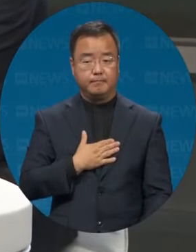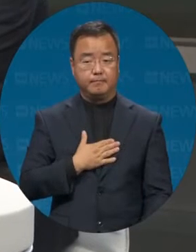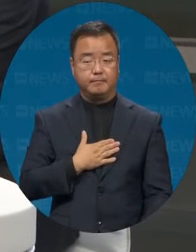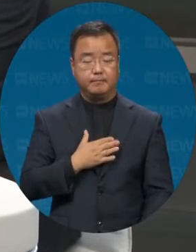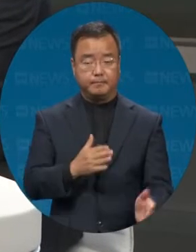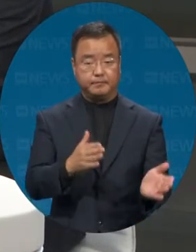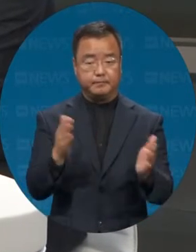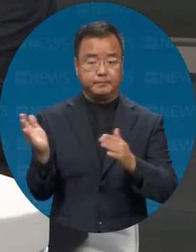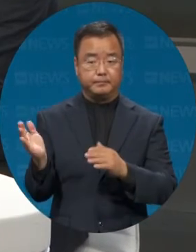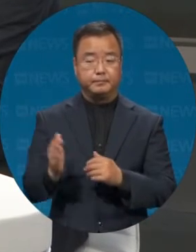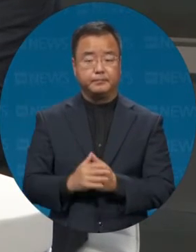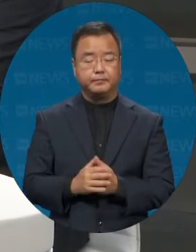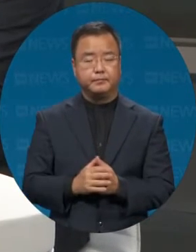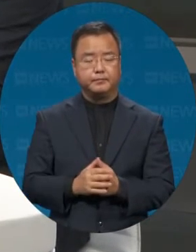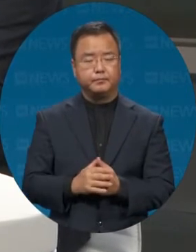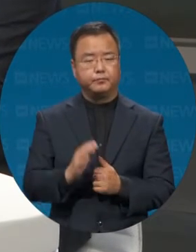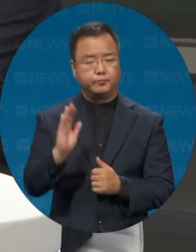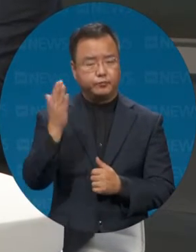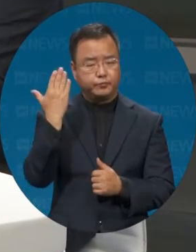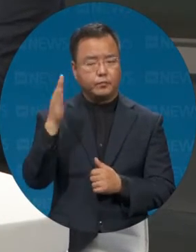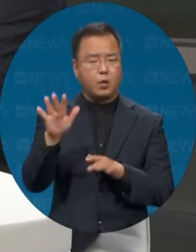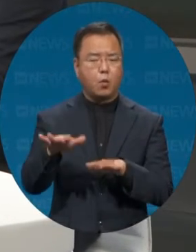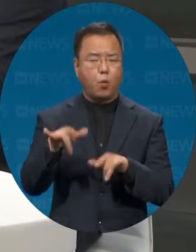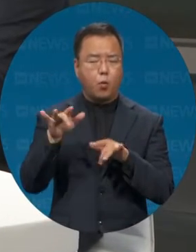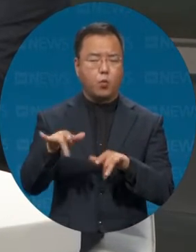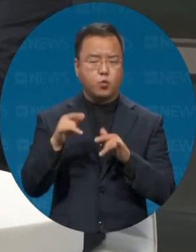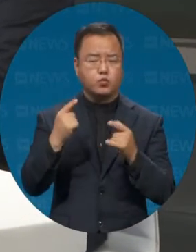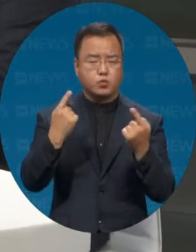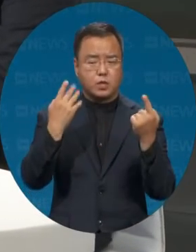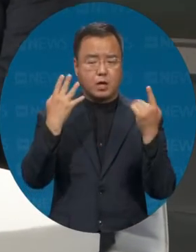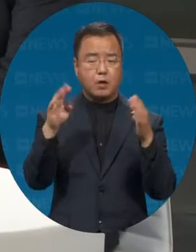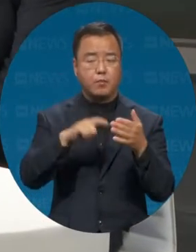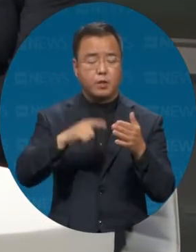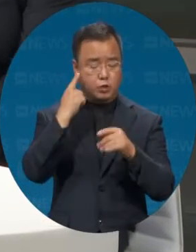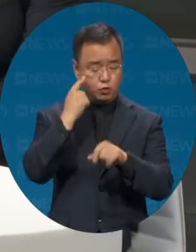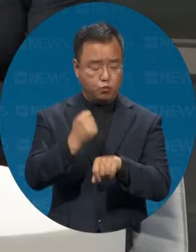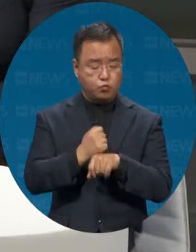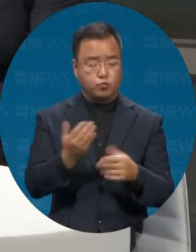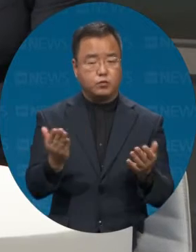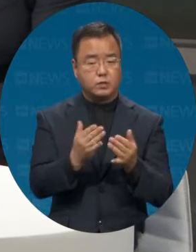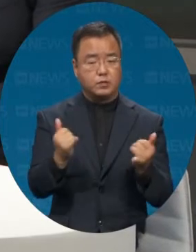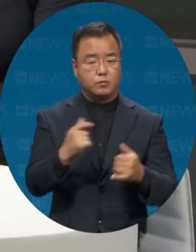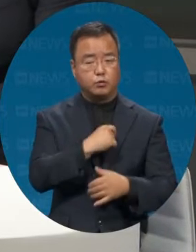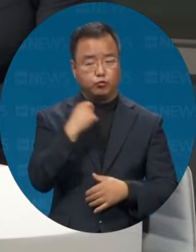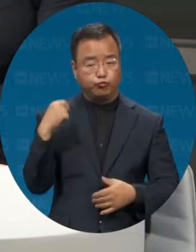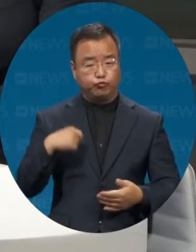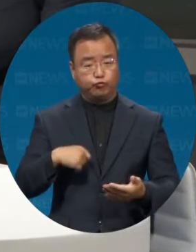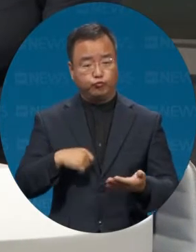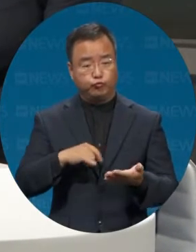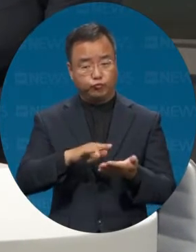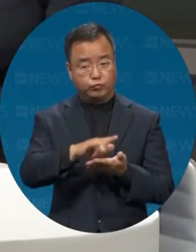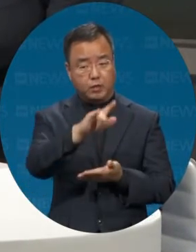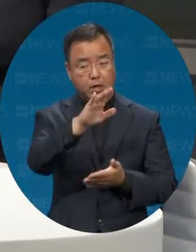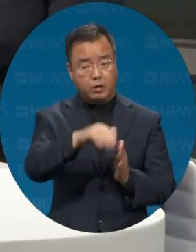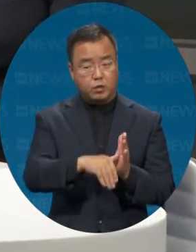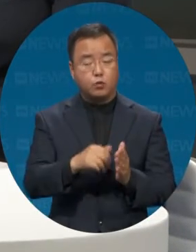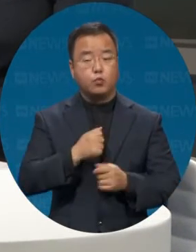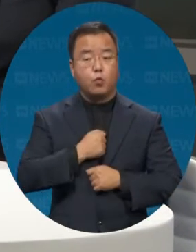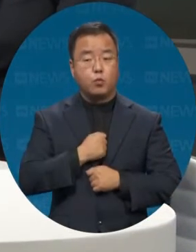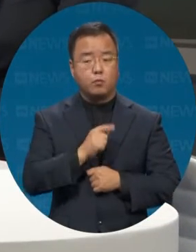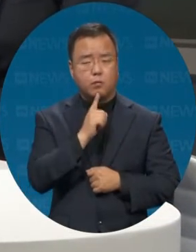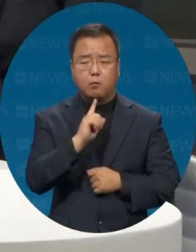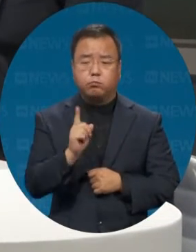다음 소식은 요 최근 호주 대학가에서 연구자들이 이제 중국에 갈 때 조심을 해야 된다 이게 무슨 주장